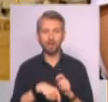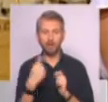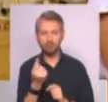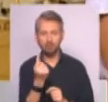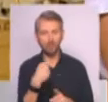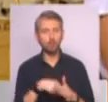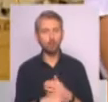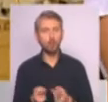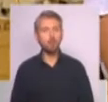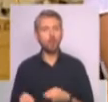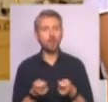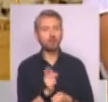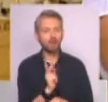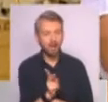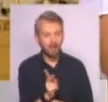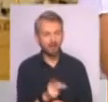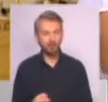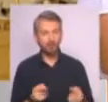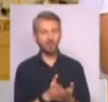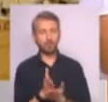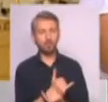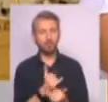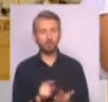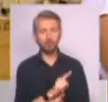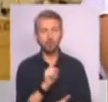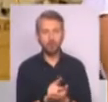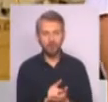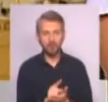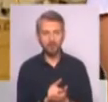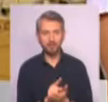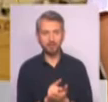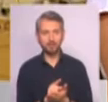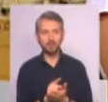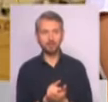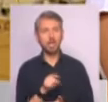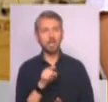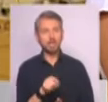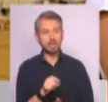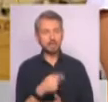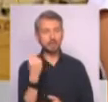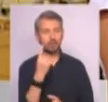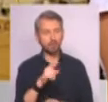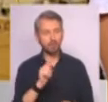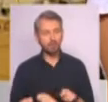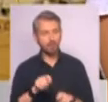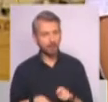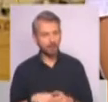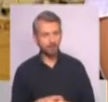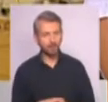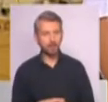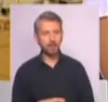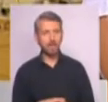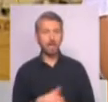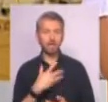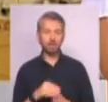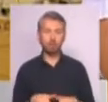тобто постачальник відповідних послуг зобов'язаний в тому числі ці лічильники повіряти. З свого